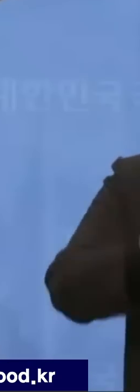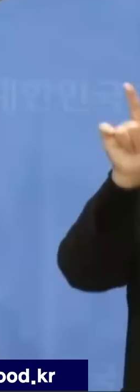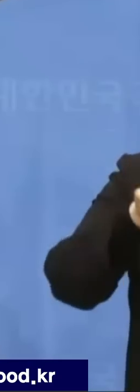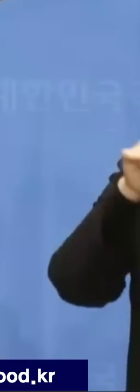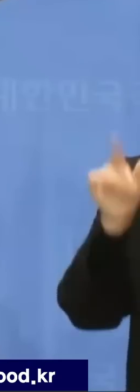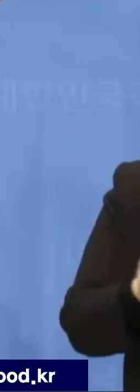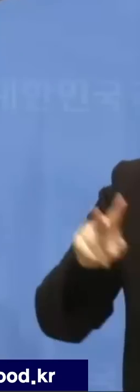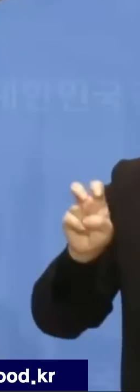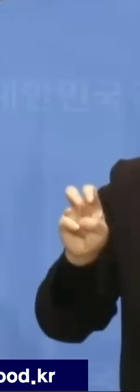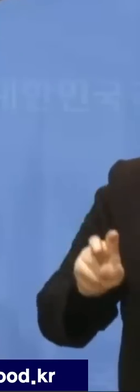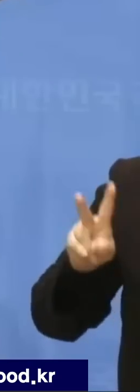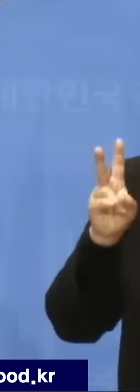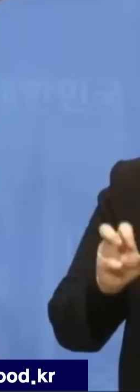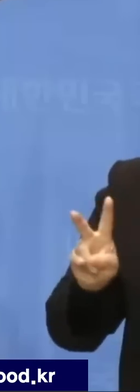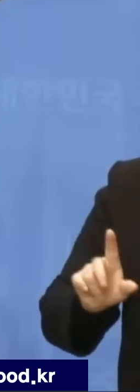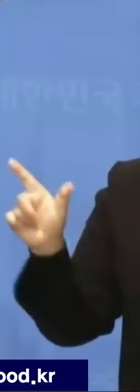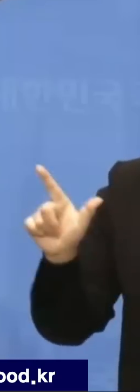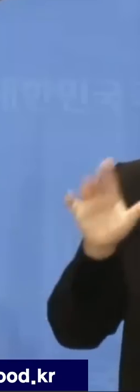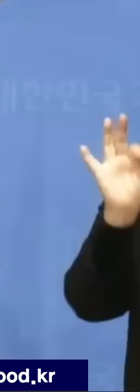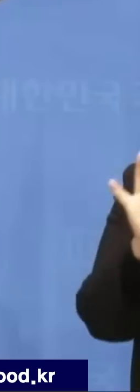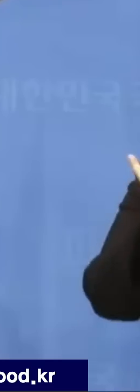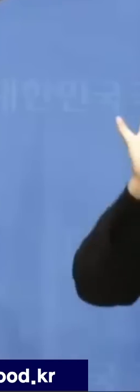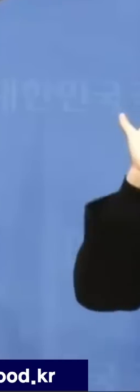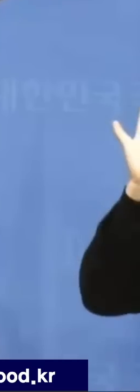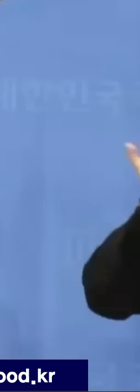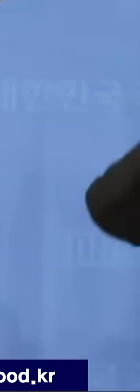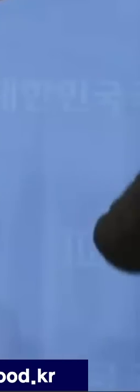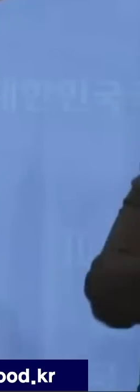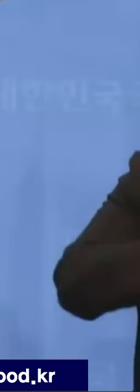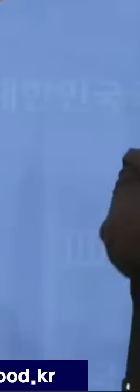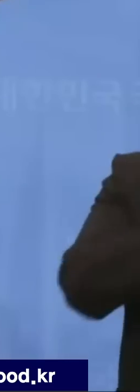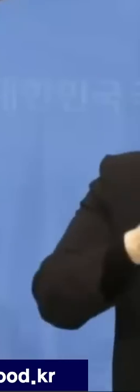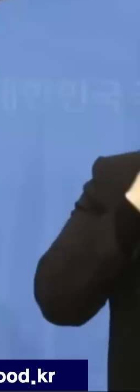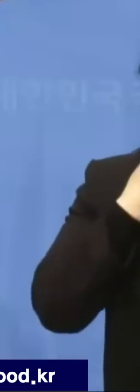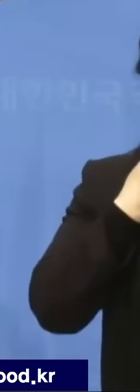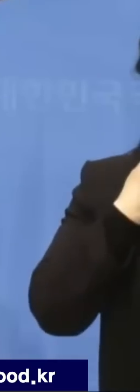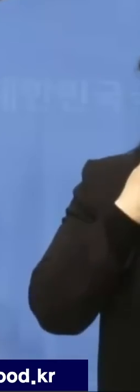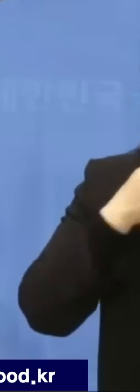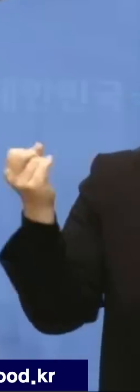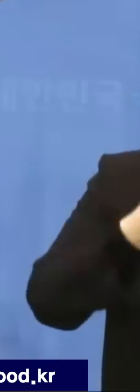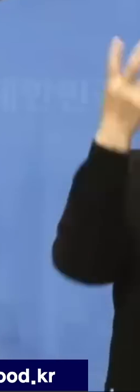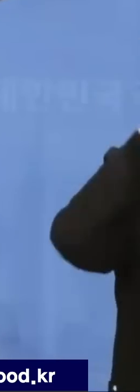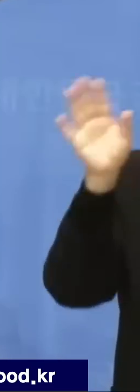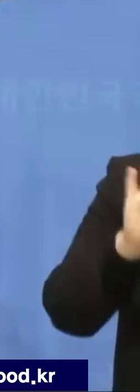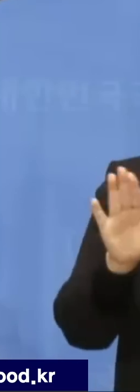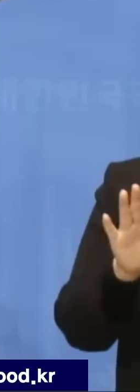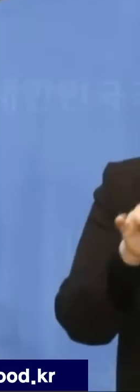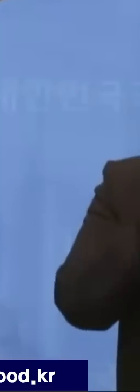22일 10년 전에 무혐의로 종결났다고 재수사가 불가능하다고 했던